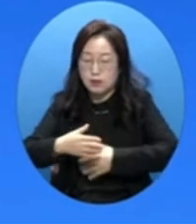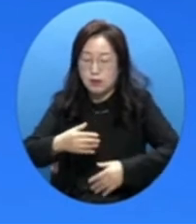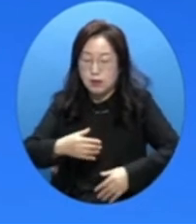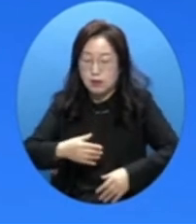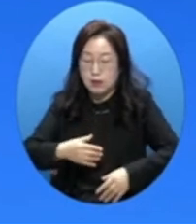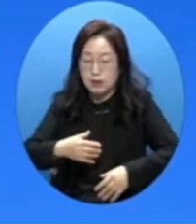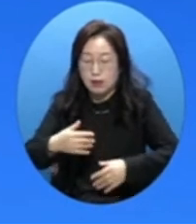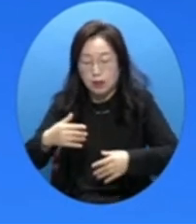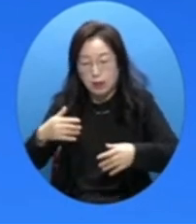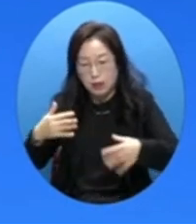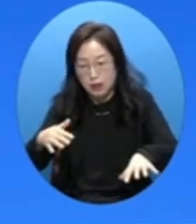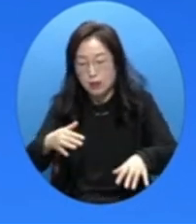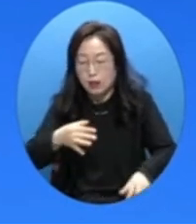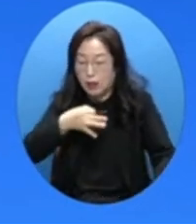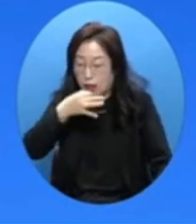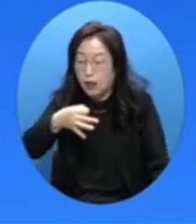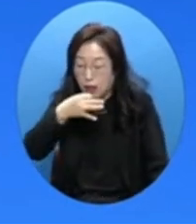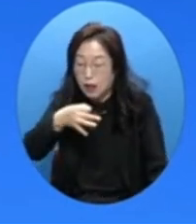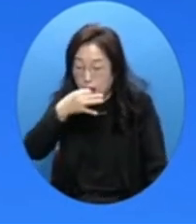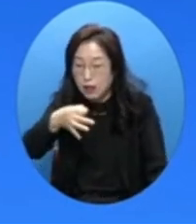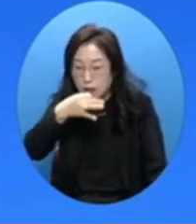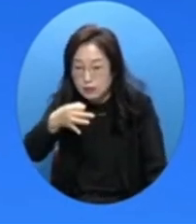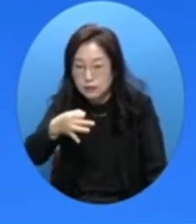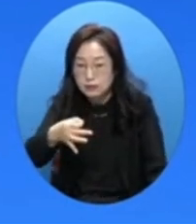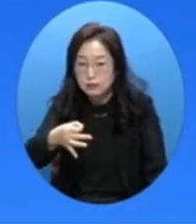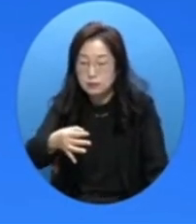그랬는데 점점